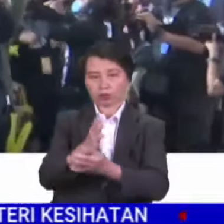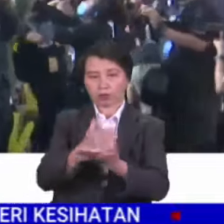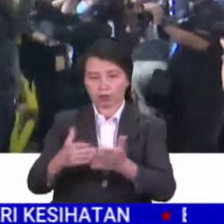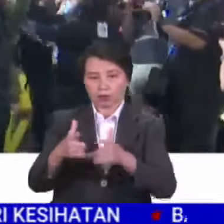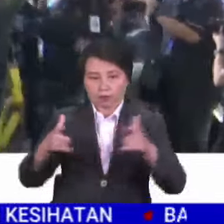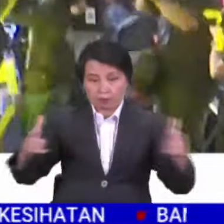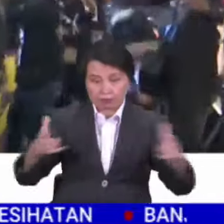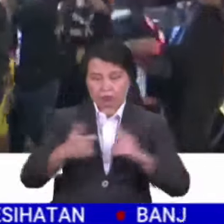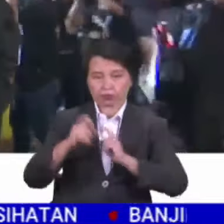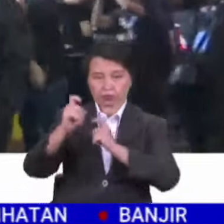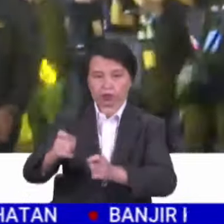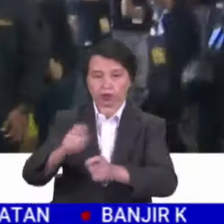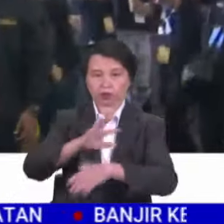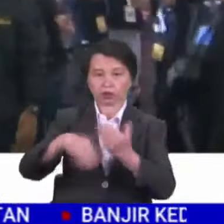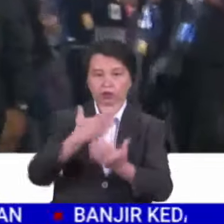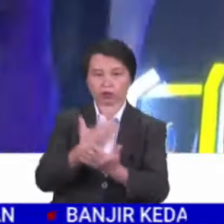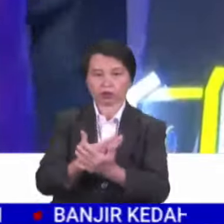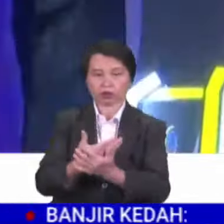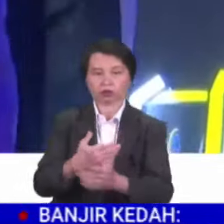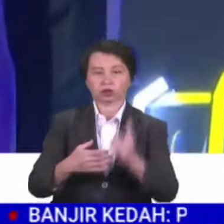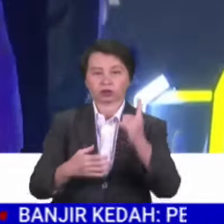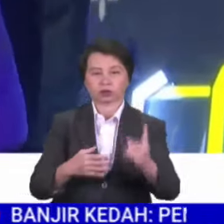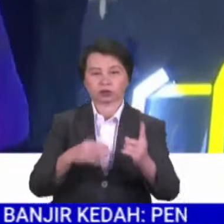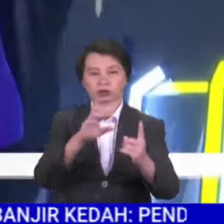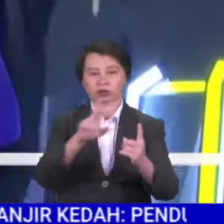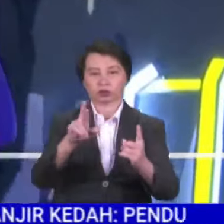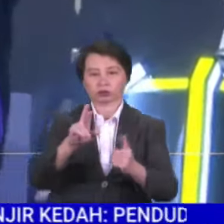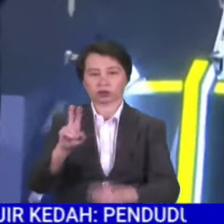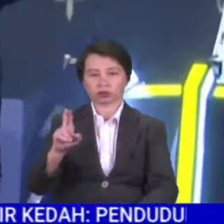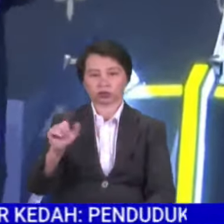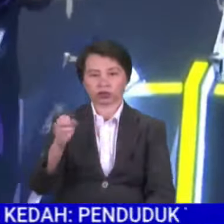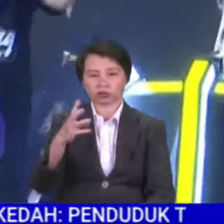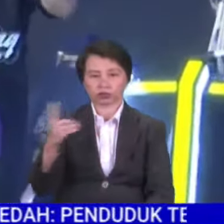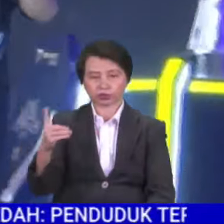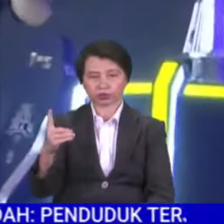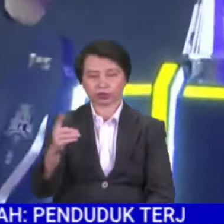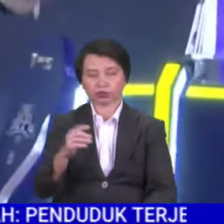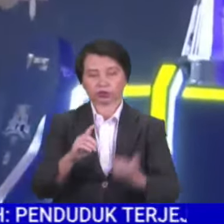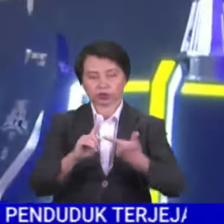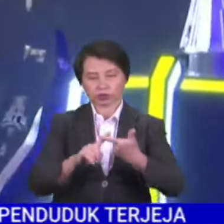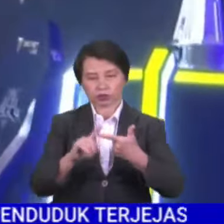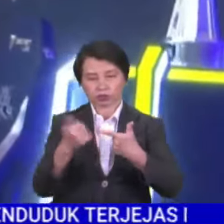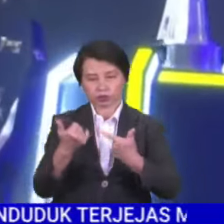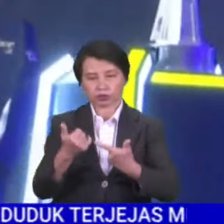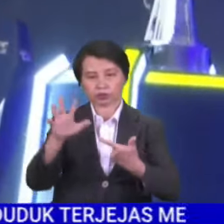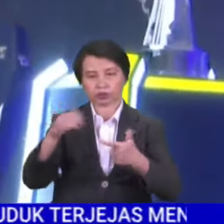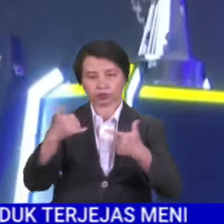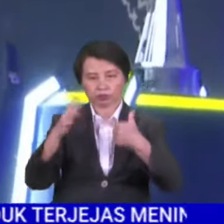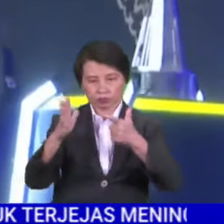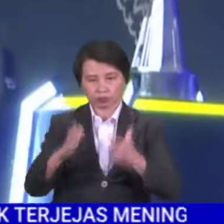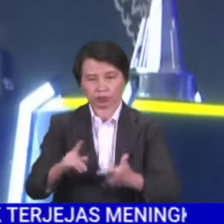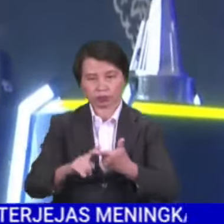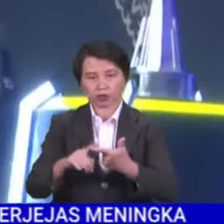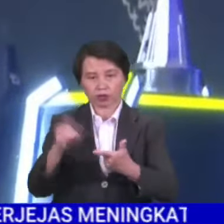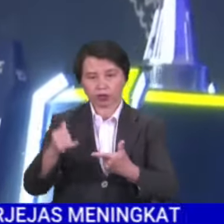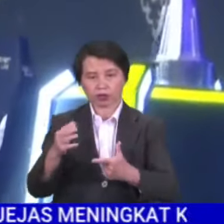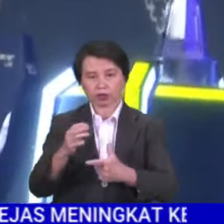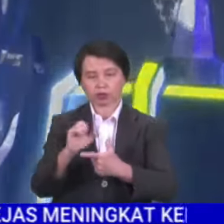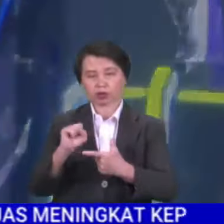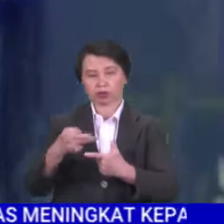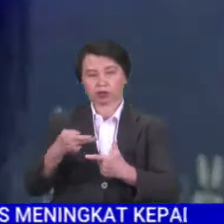terbesar daripada hadiah keseluruhan $100,000 Amerika. Tim Hak dibarisi 5 pemain iaitu